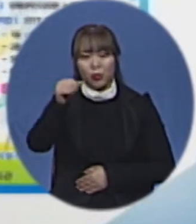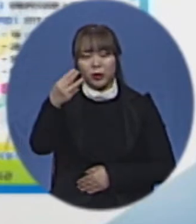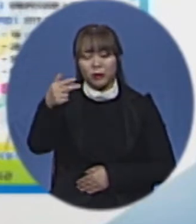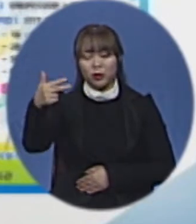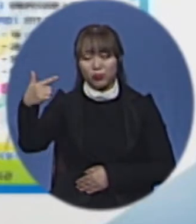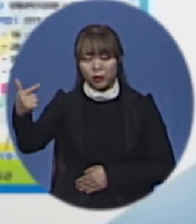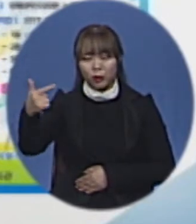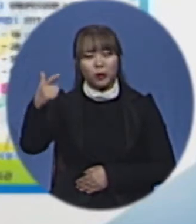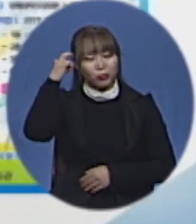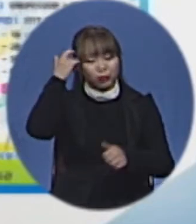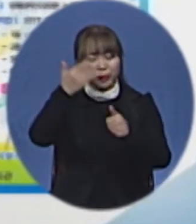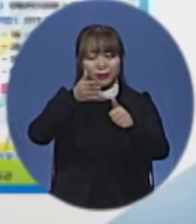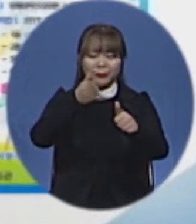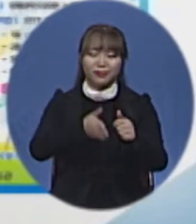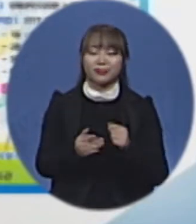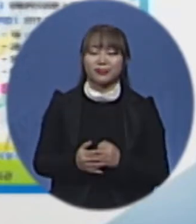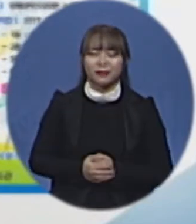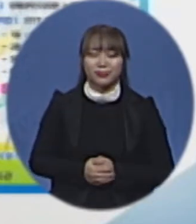070-4459-5376으로 문의하면 됩니다.